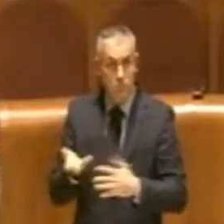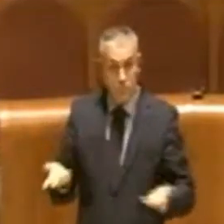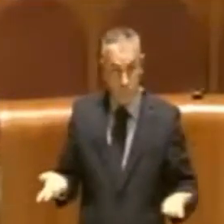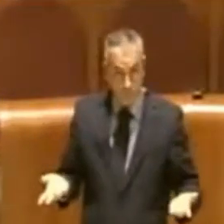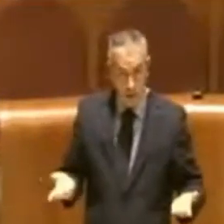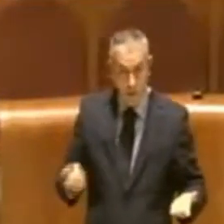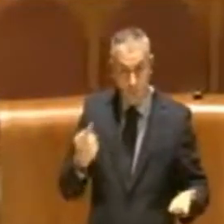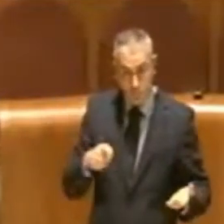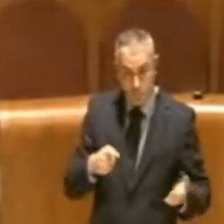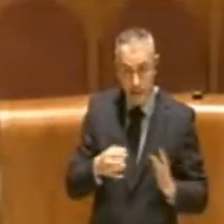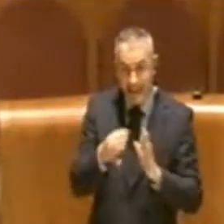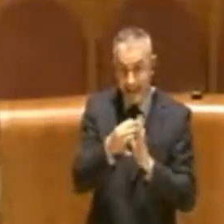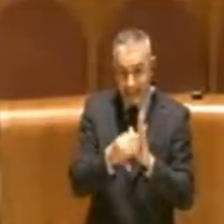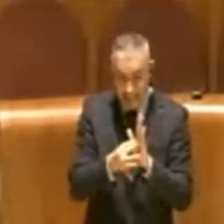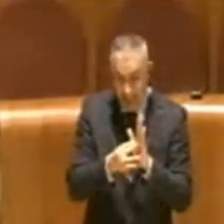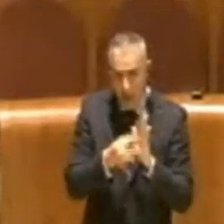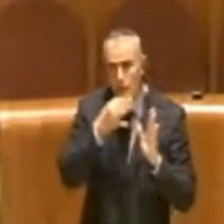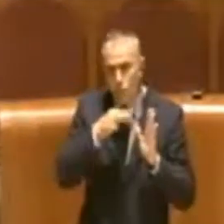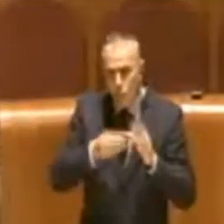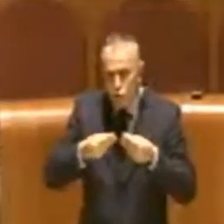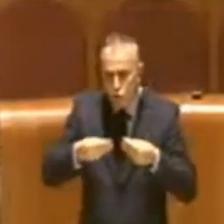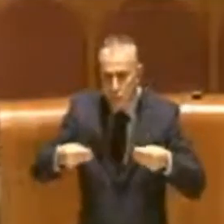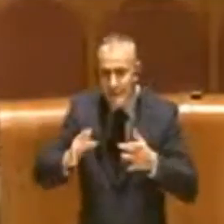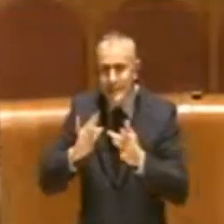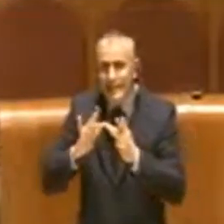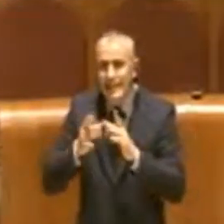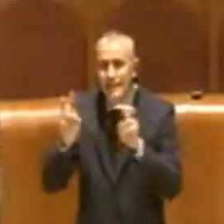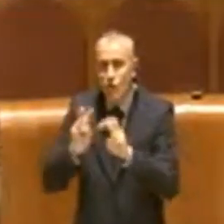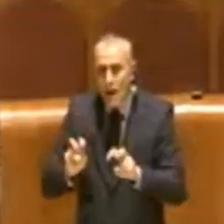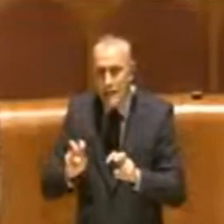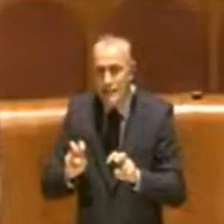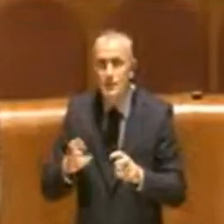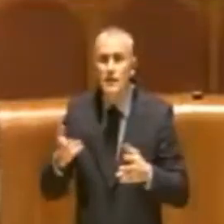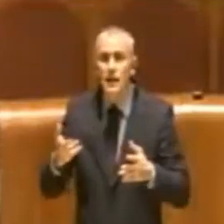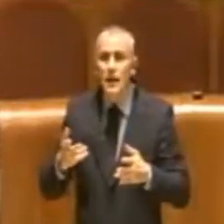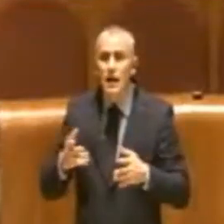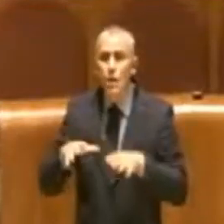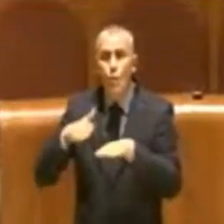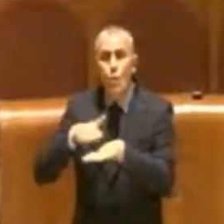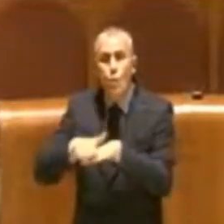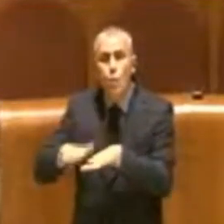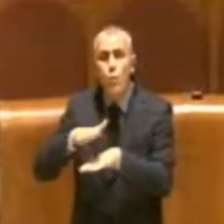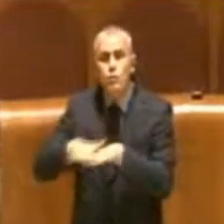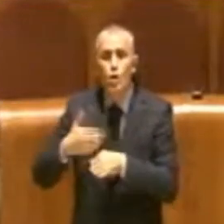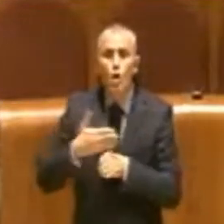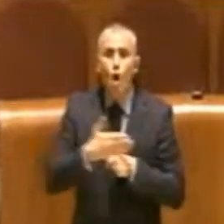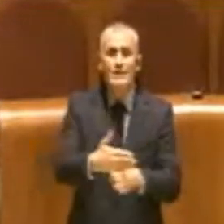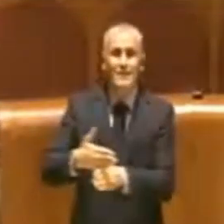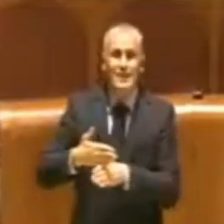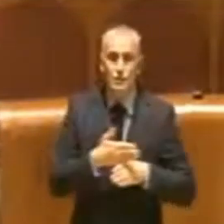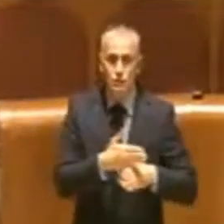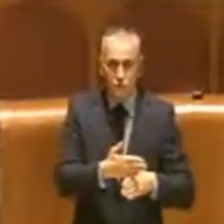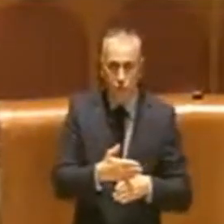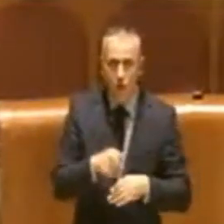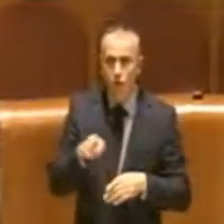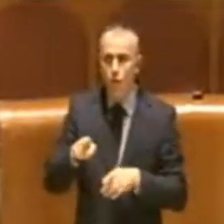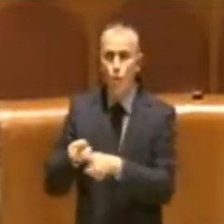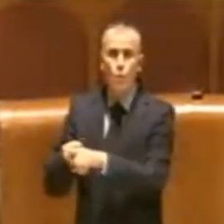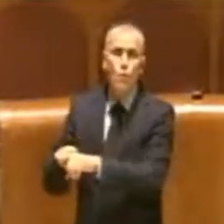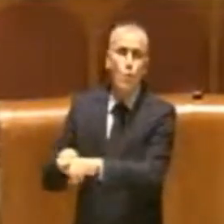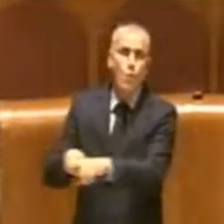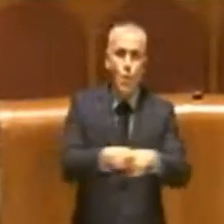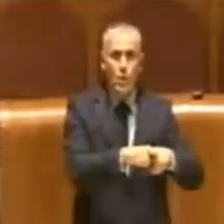devono essere utilizzati anche con strumenti informatici di impiego condiviso, quindi per un'applicazione uniforme.